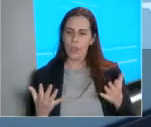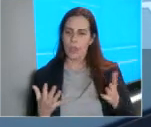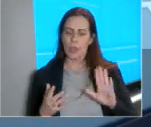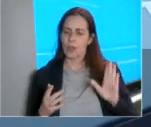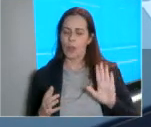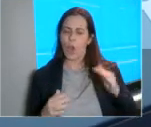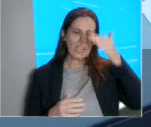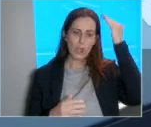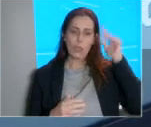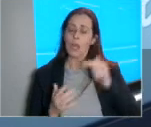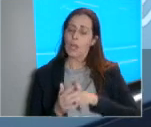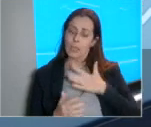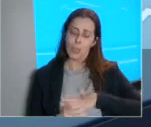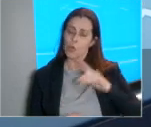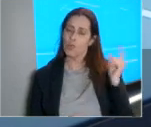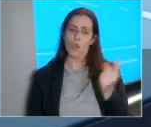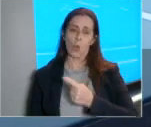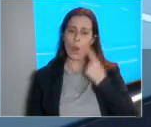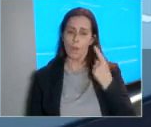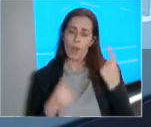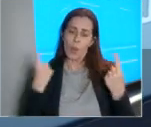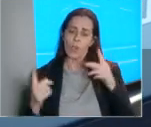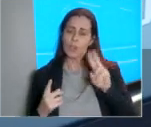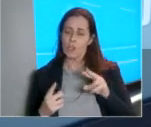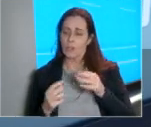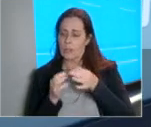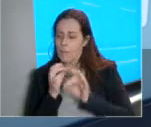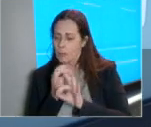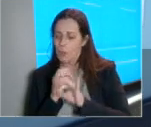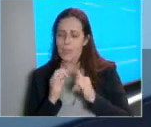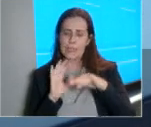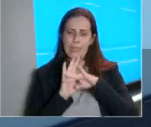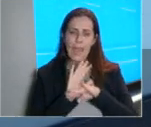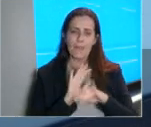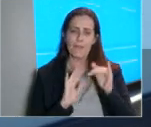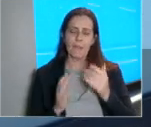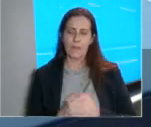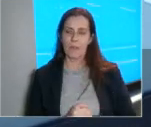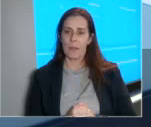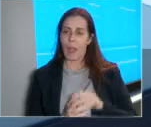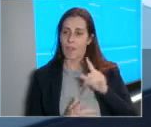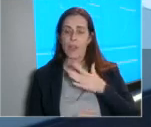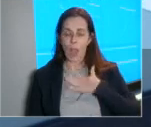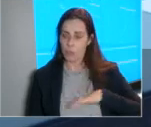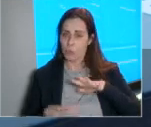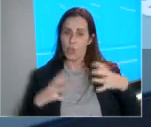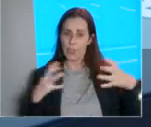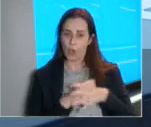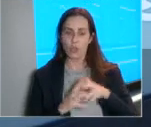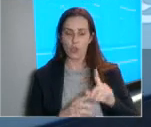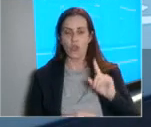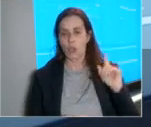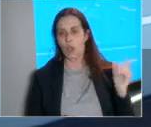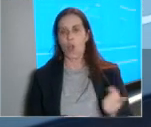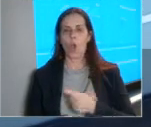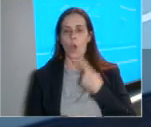מעמדות קיצוניות. לכן זה רצון של כולם. לכל אחד יש את הניואנסים באיזה תנאים ובאיזה אופן, אבל הרצון לממשלת אחדות הוא של